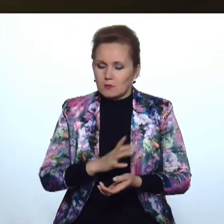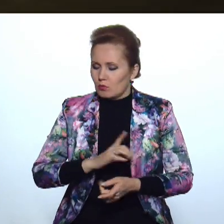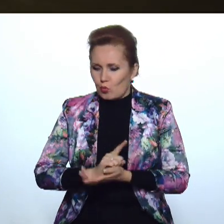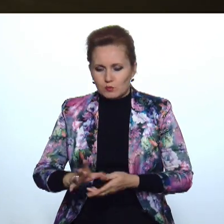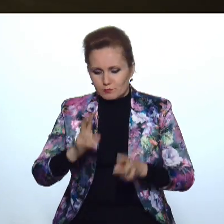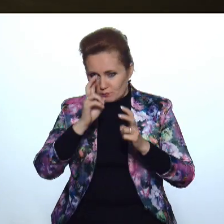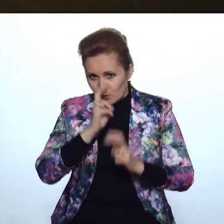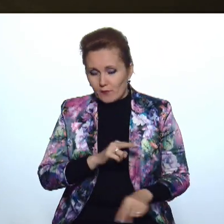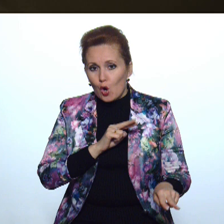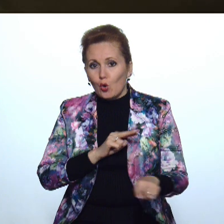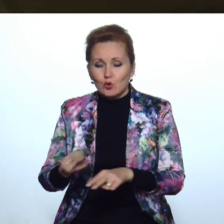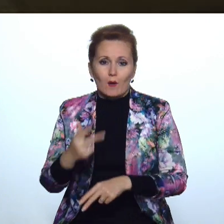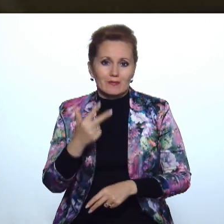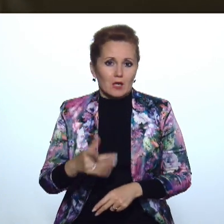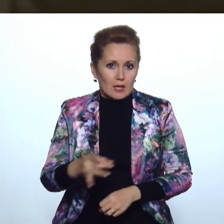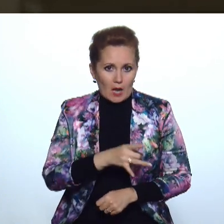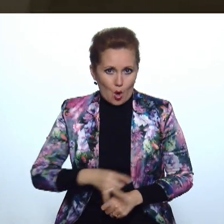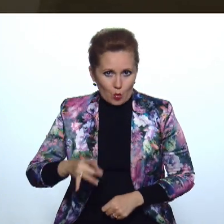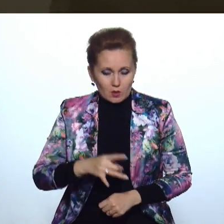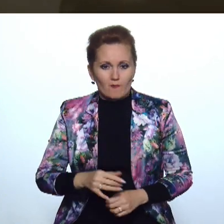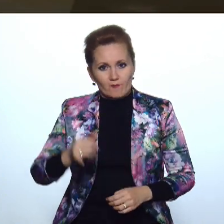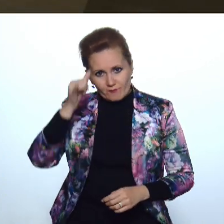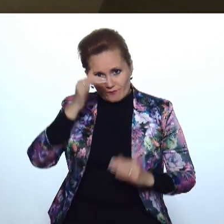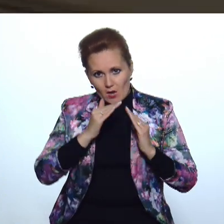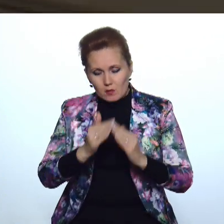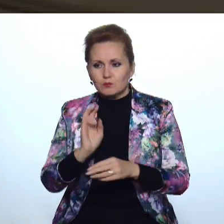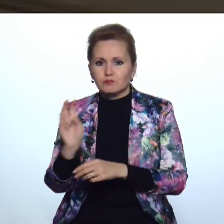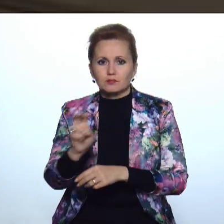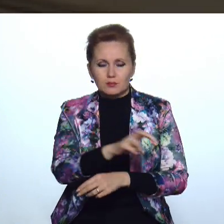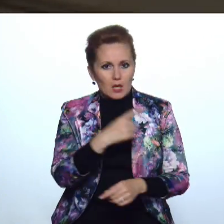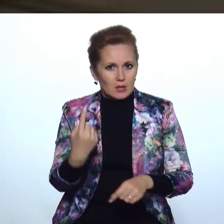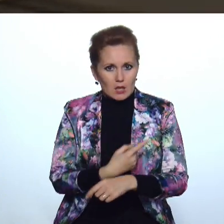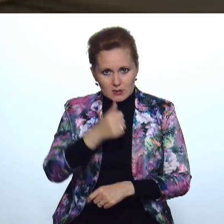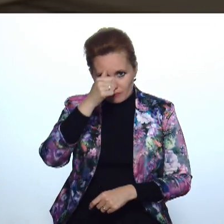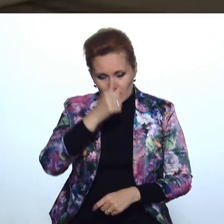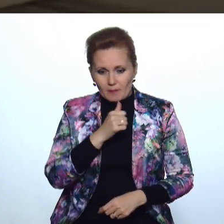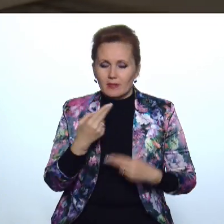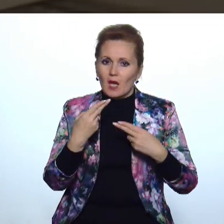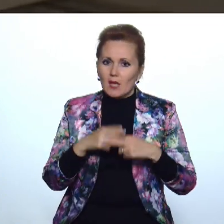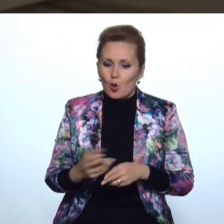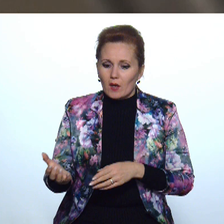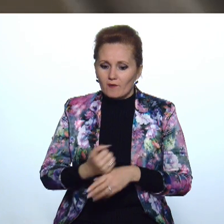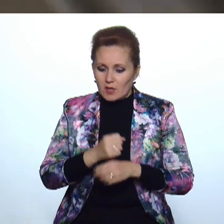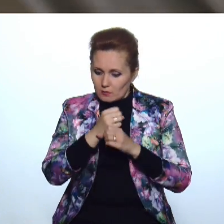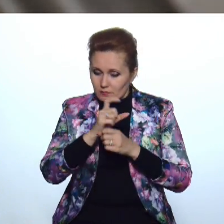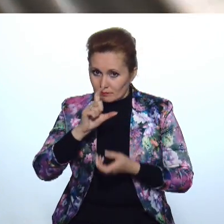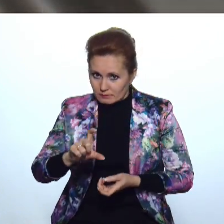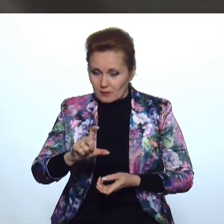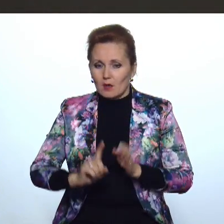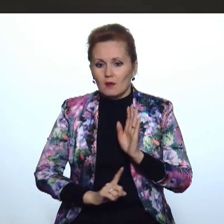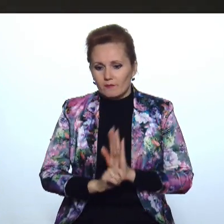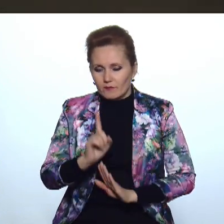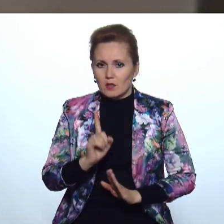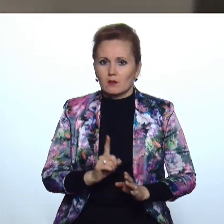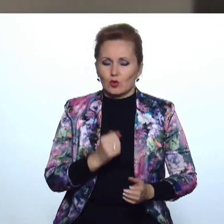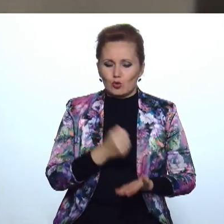Завьяловского, Малопургинского и Игводинского районов. Каждую посещает раз в месяц. Технологию взятия смывов, забора молока знает тот и до,